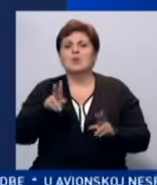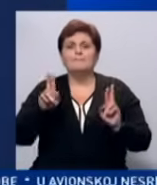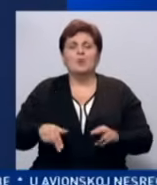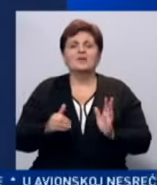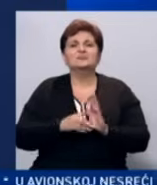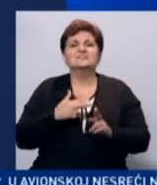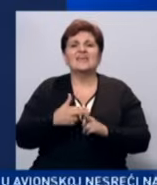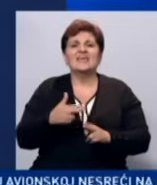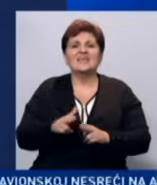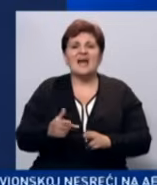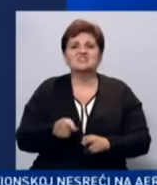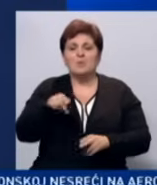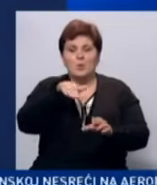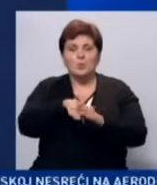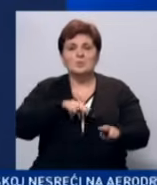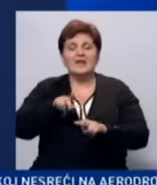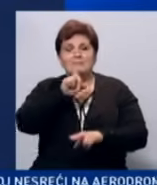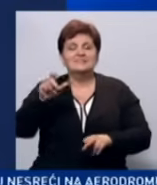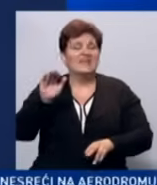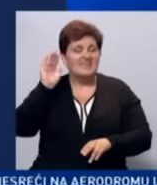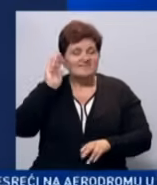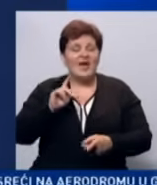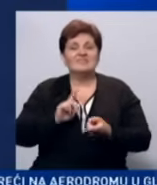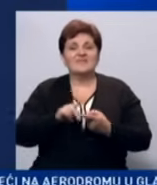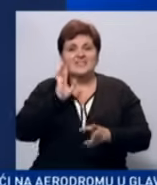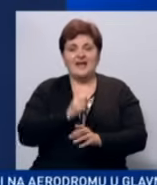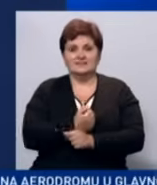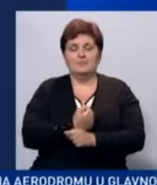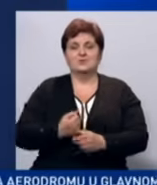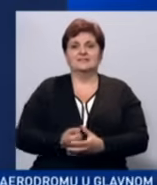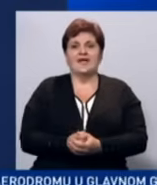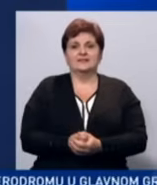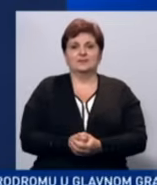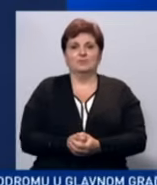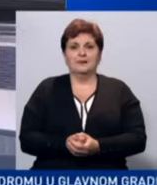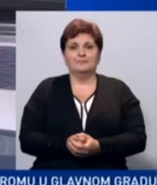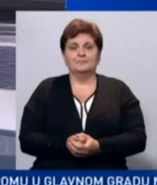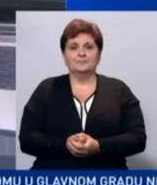se rješavati u nadležnim ministarstvima i vladi Federacije Bosne i Hercegovine.